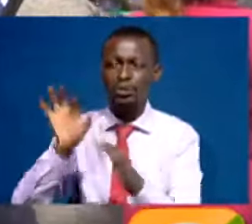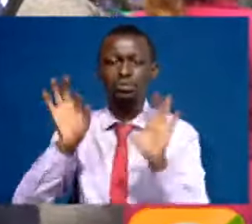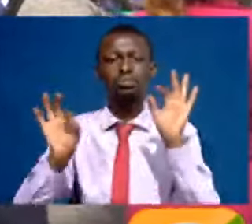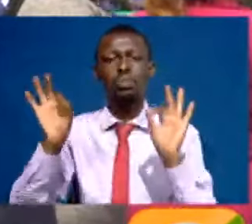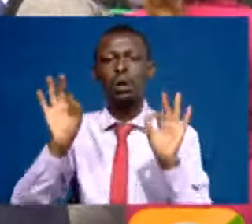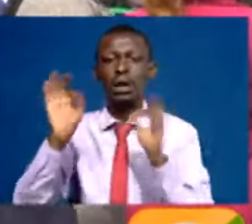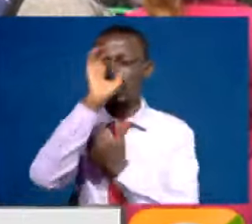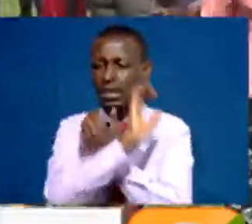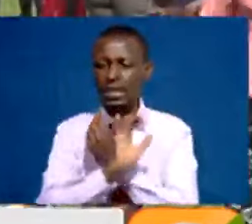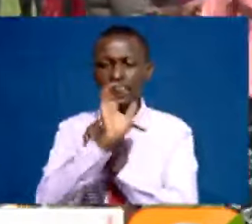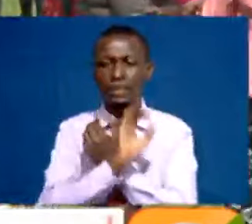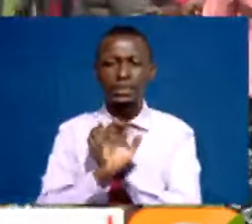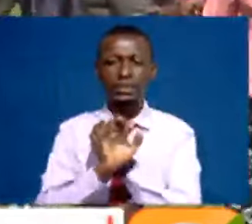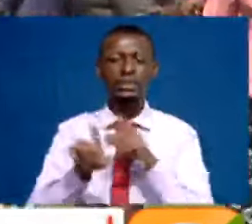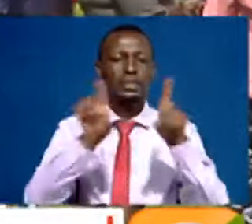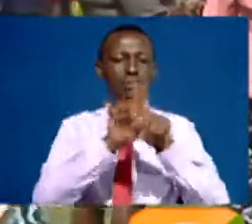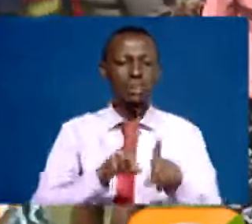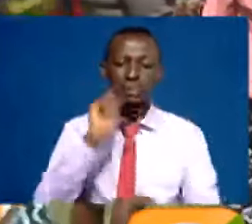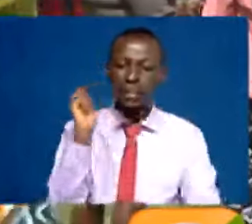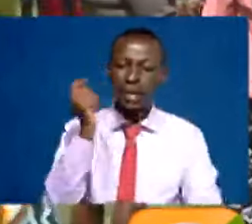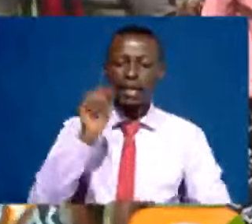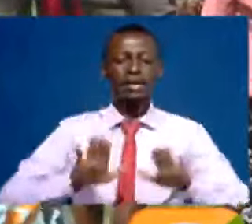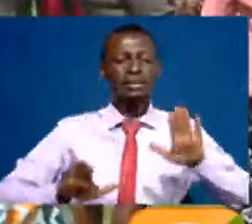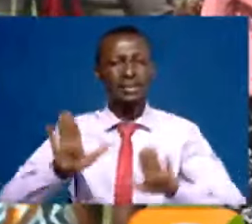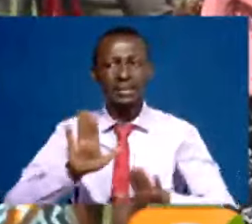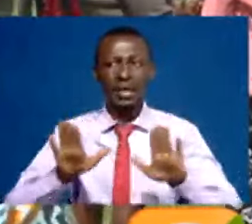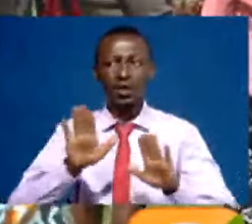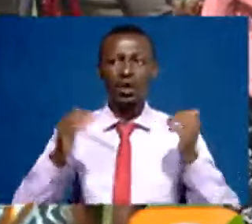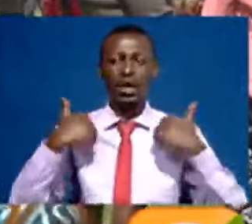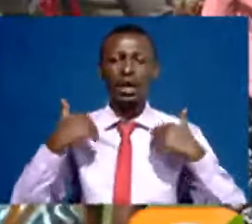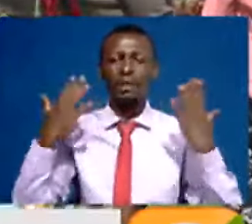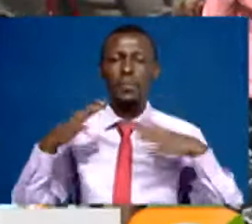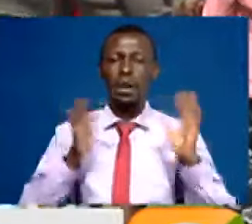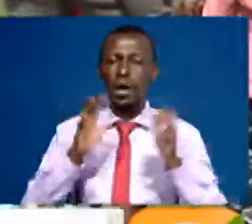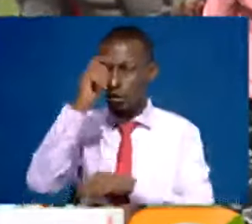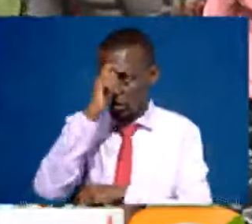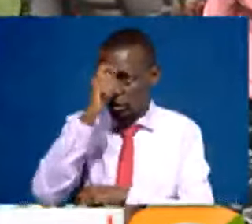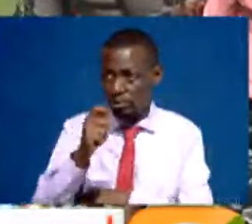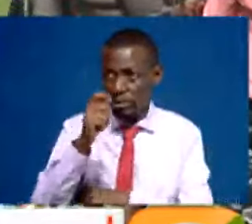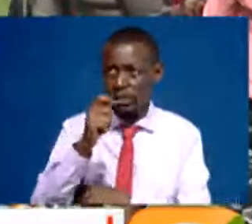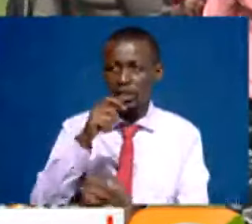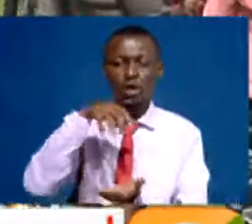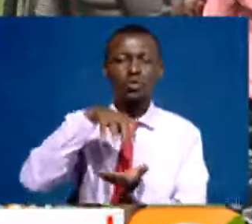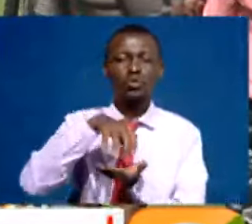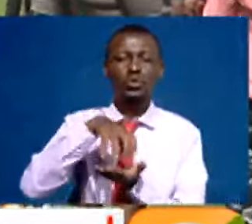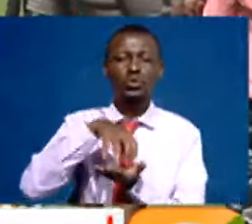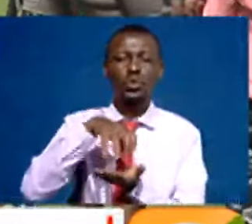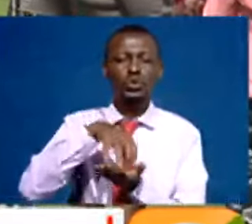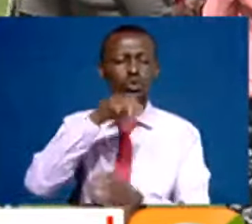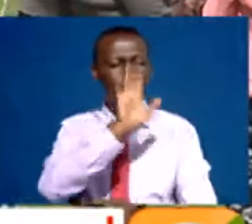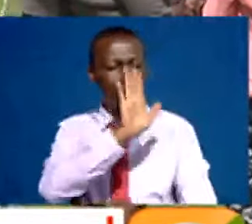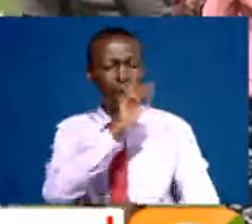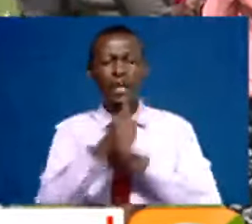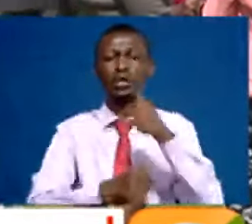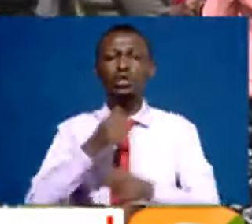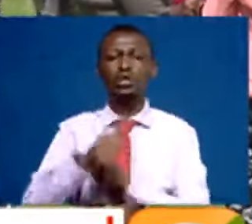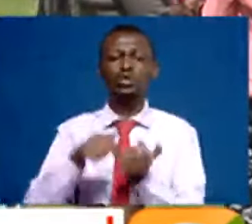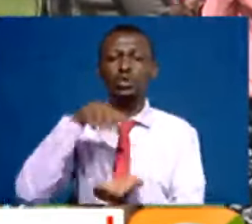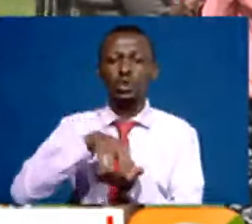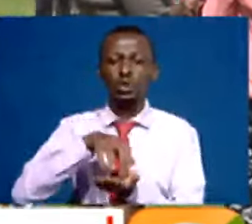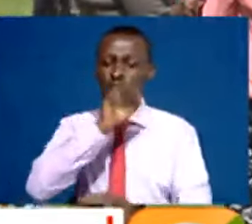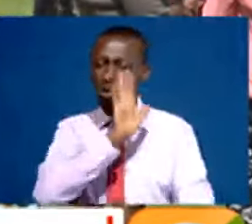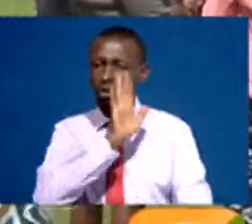is struggling like Kenya? People respect you as well based on the status you carry, and he was able to maintain that status